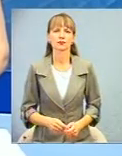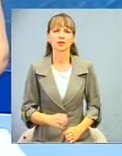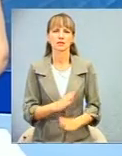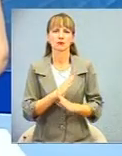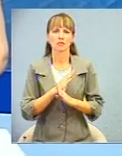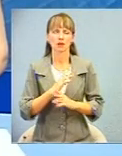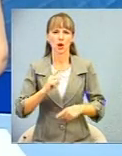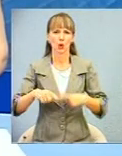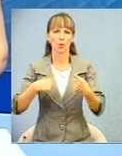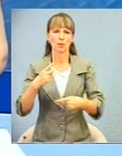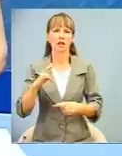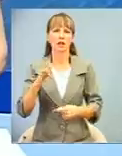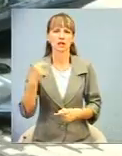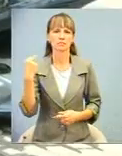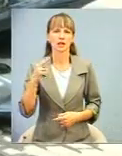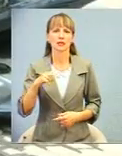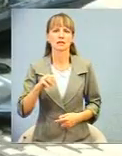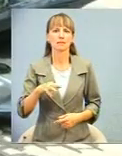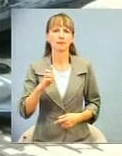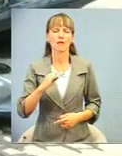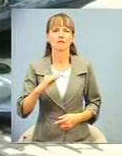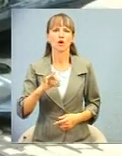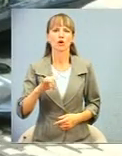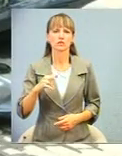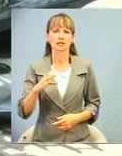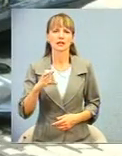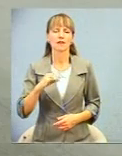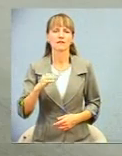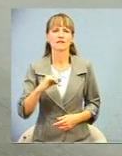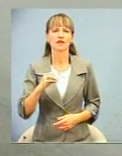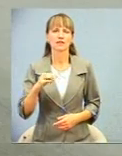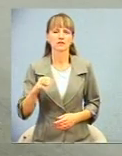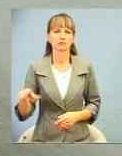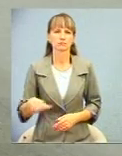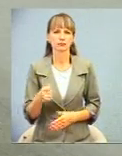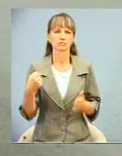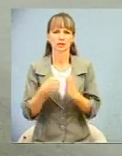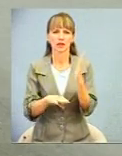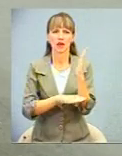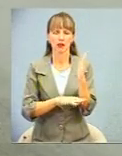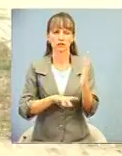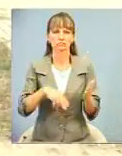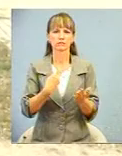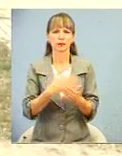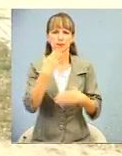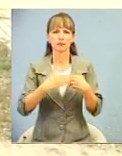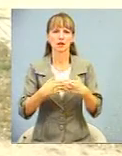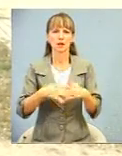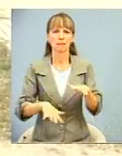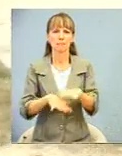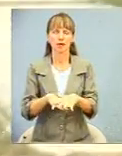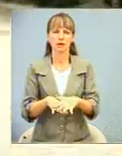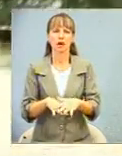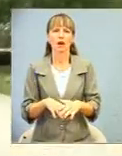Смертельний кульбіт на Запорізькій дамбі. Форд «Фієста» вилетів із проїжджої частини, врізався в дерево і приземлився біля відділення банку.